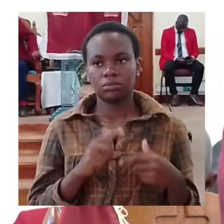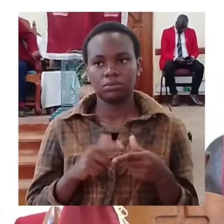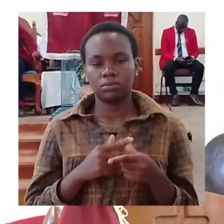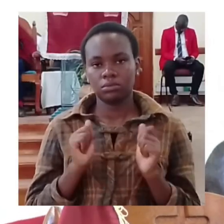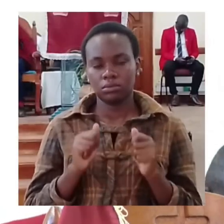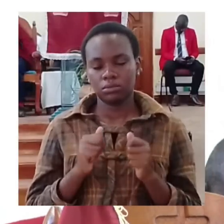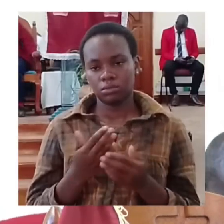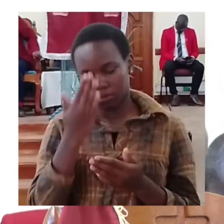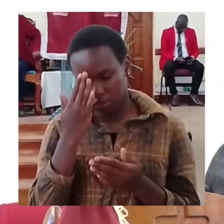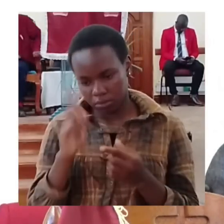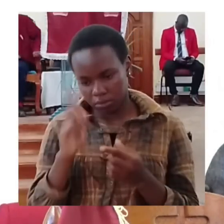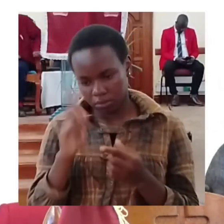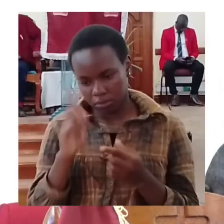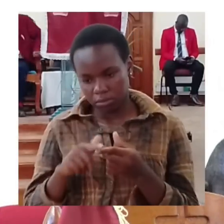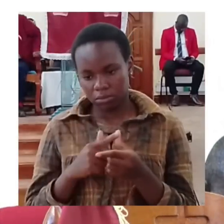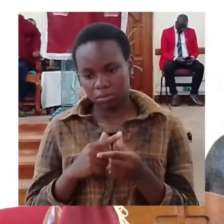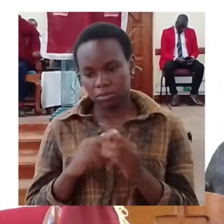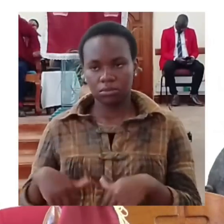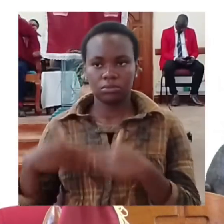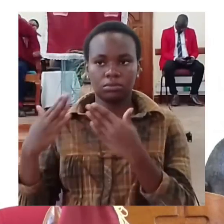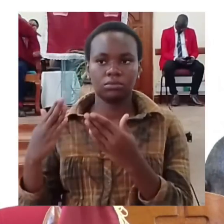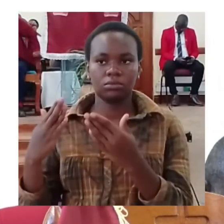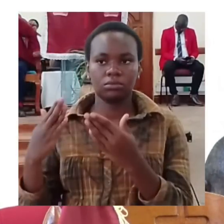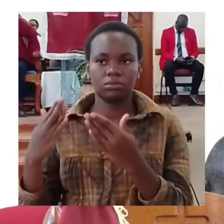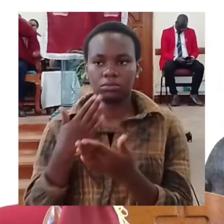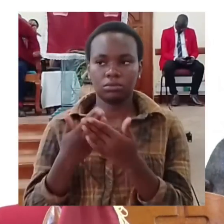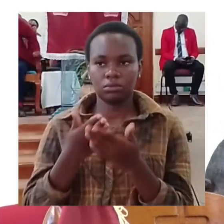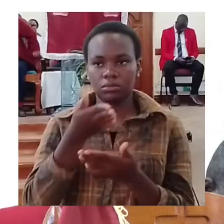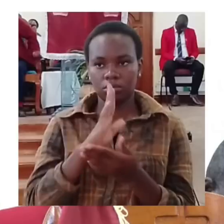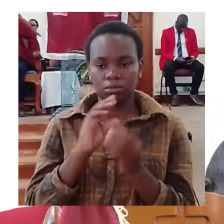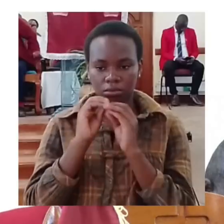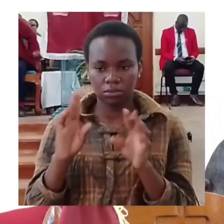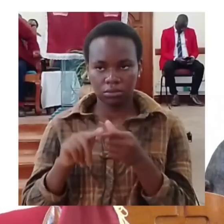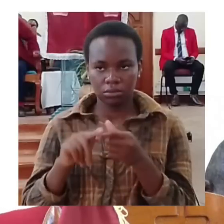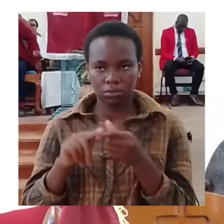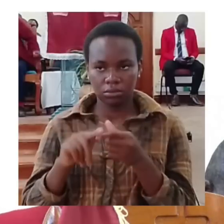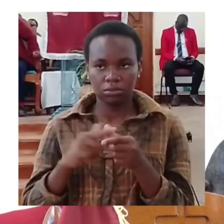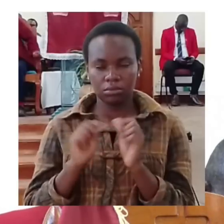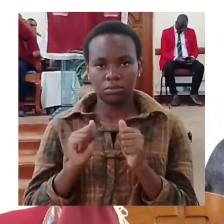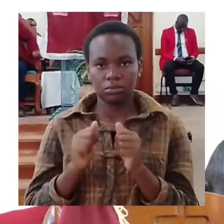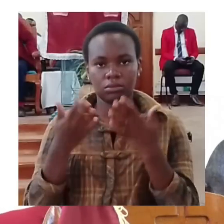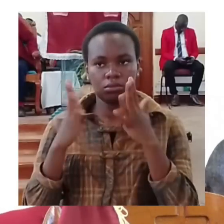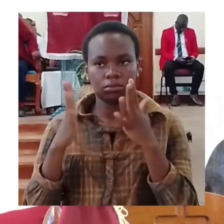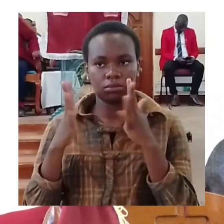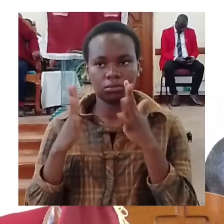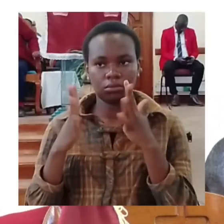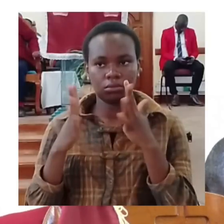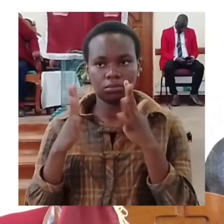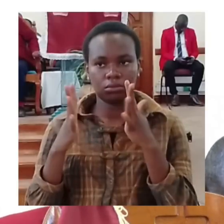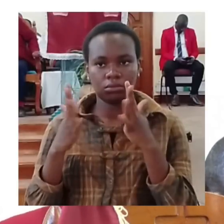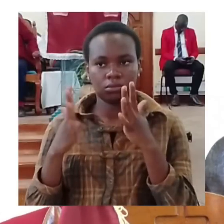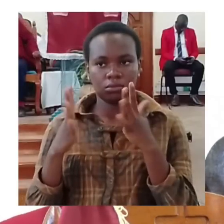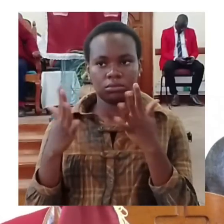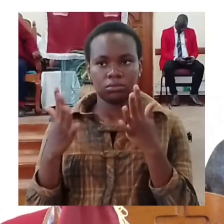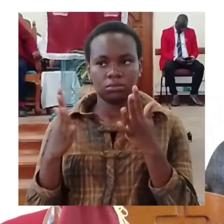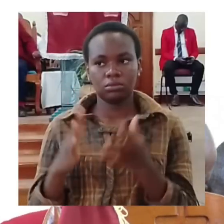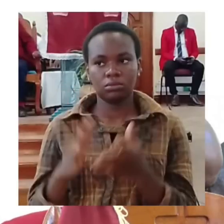mũthingu wĩnyihagia ona mũtana. Thank you and may God bless you. Tutikĩũrĩre ciugo rũhĩa na mchungaji roe.